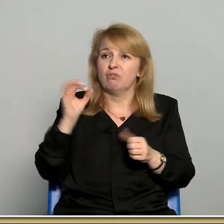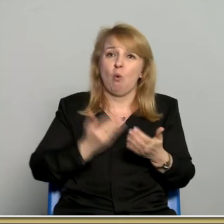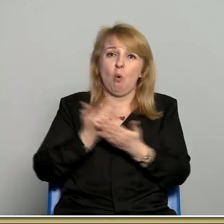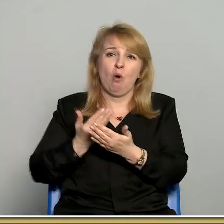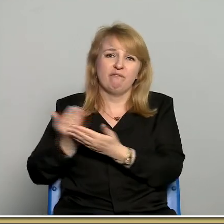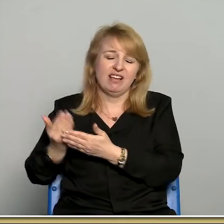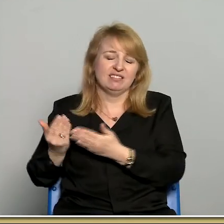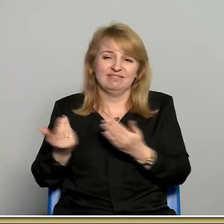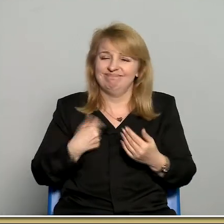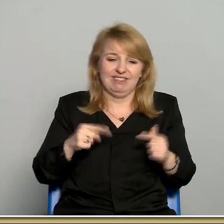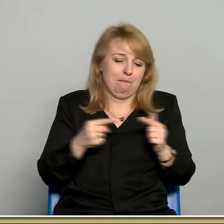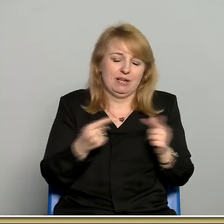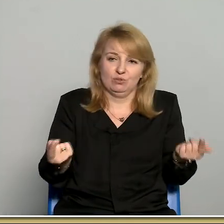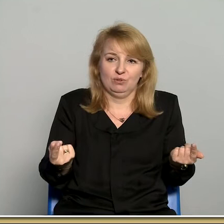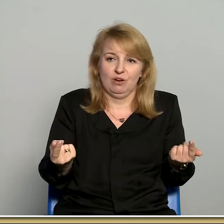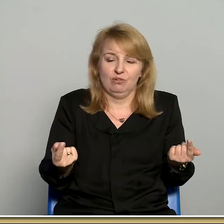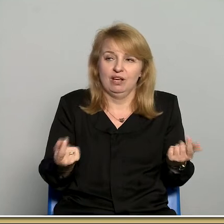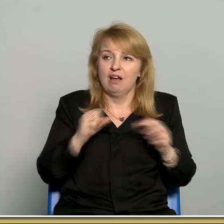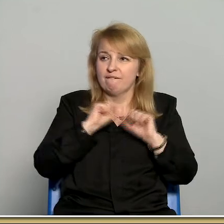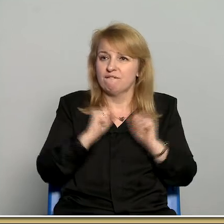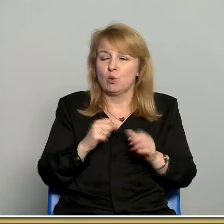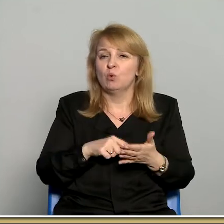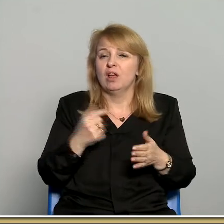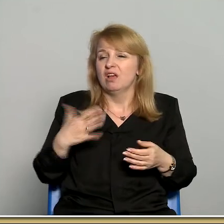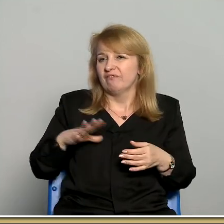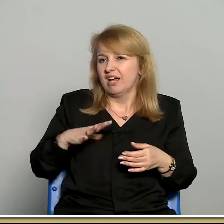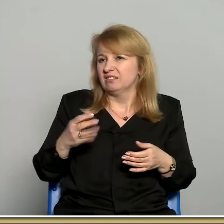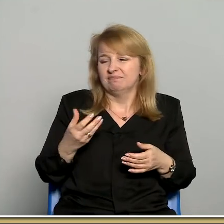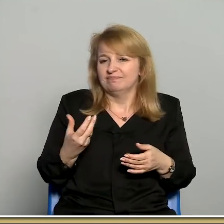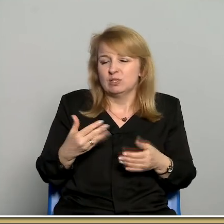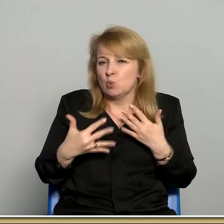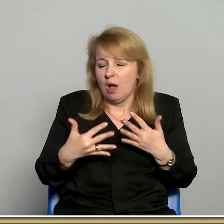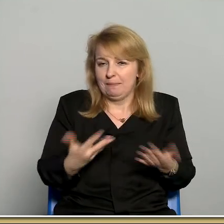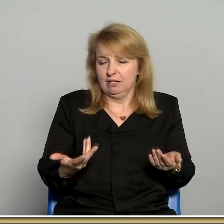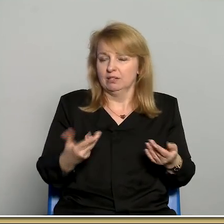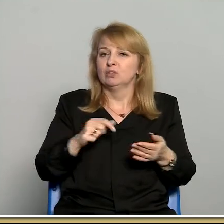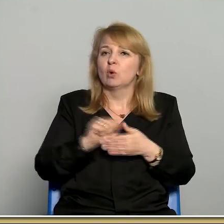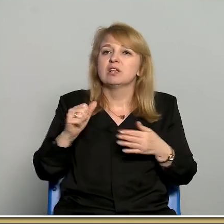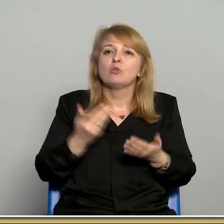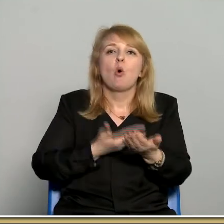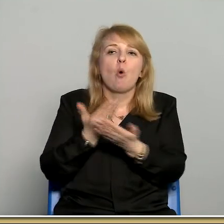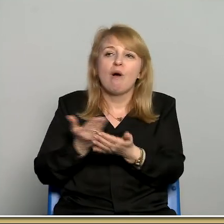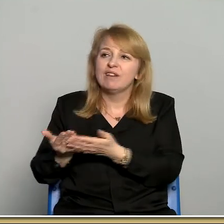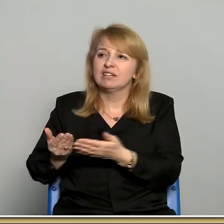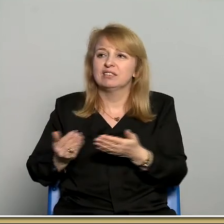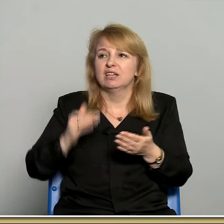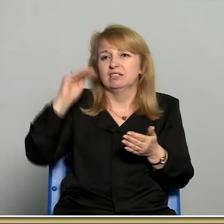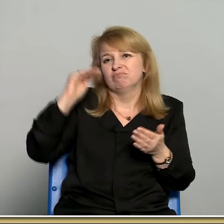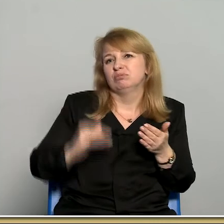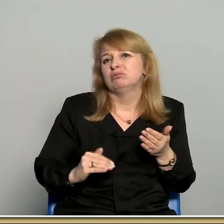nie odpowiadają im wartościowo, to znaczy, że to są oferty o stosunkowych,